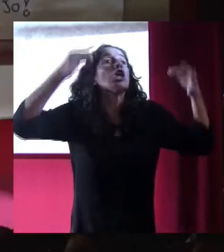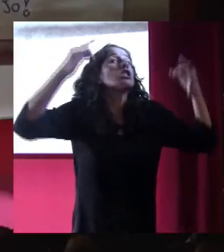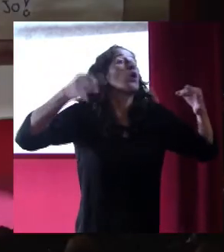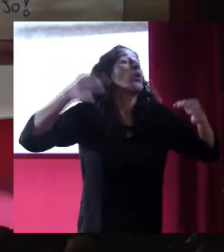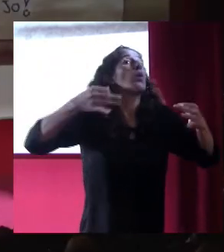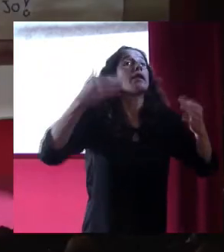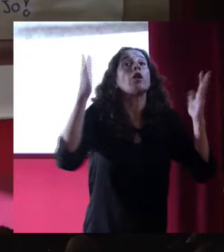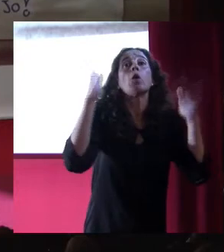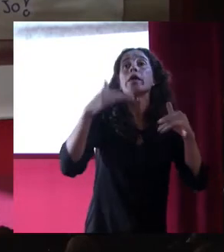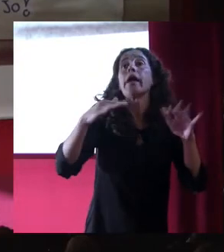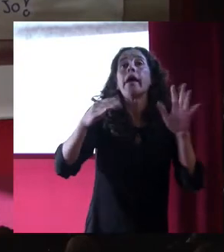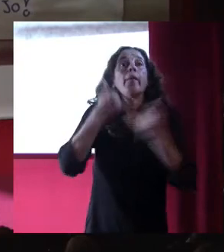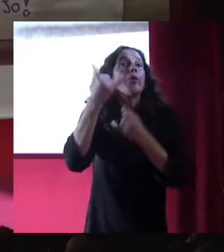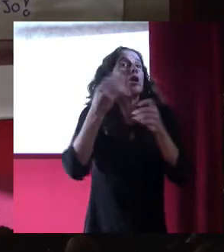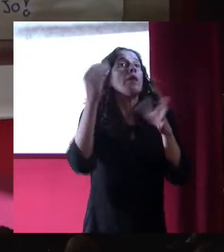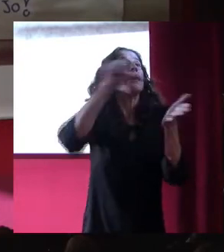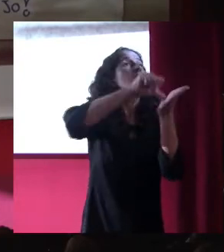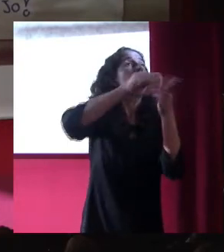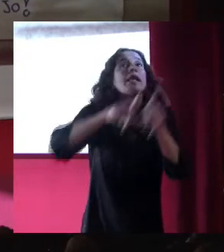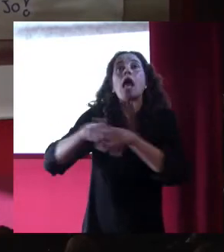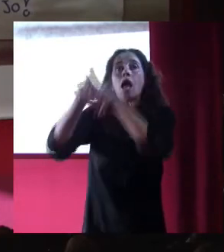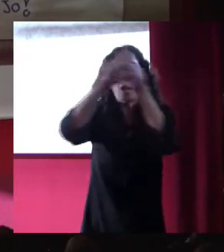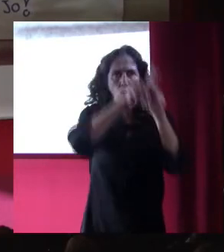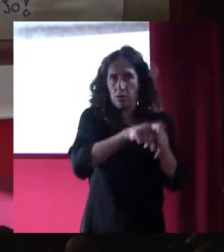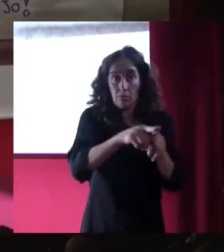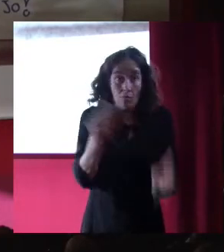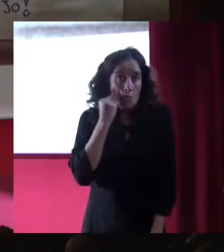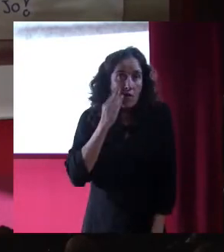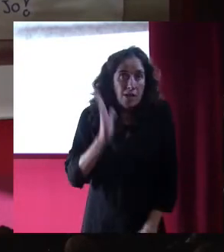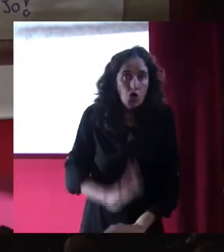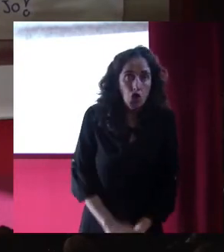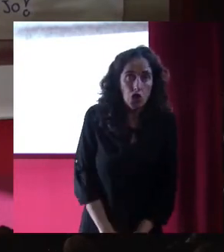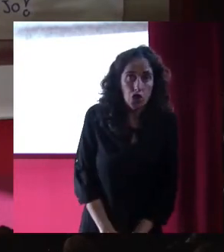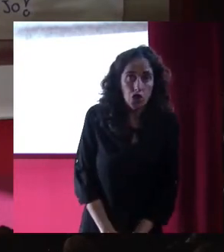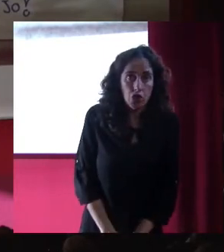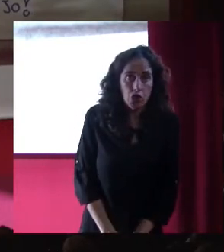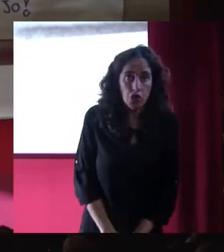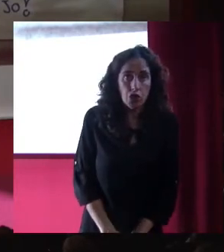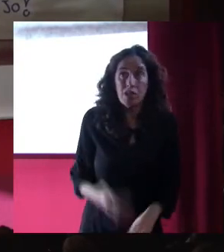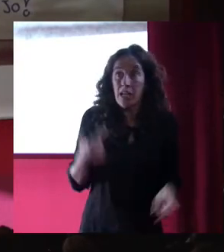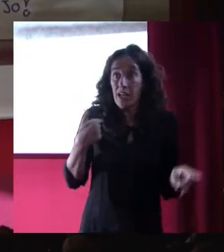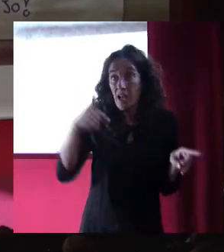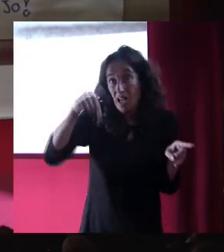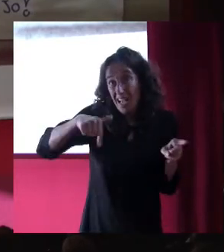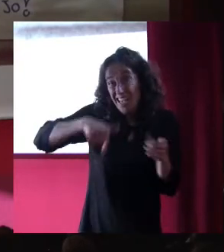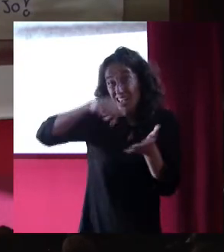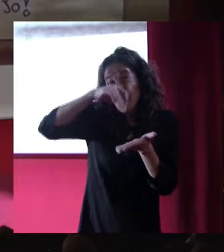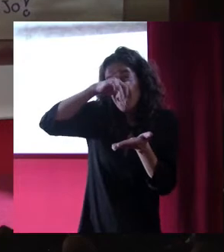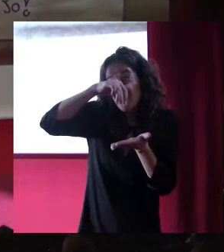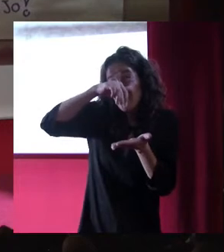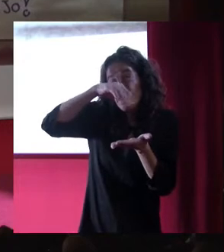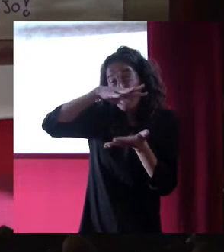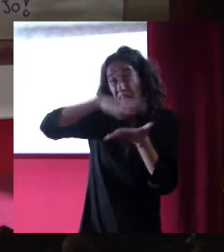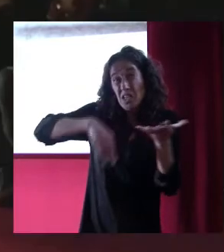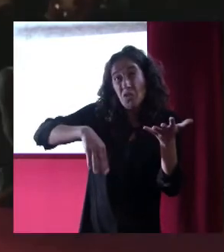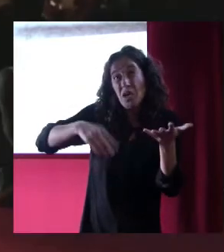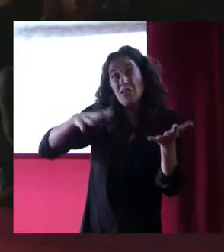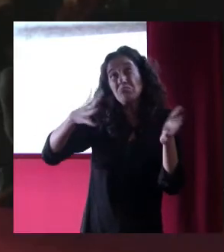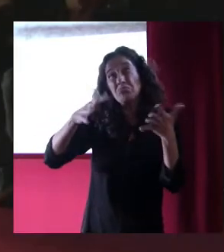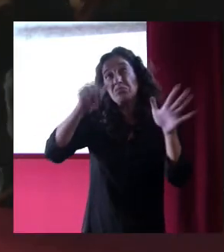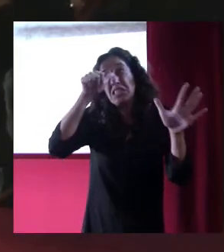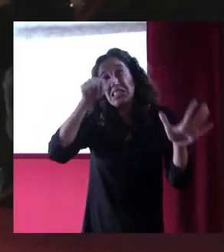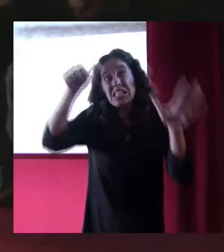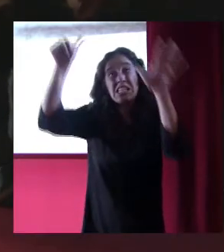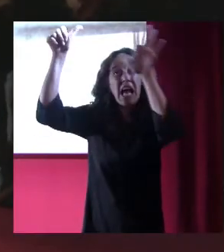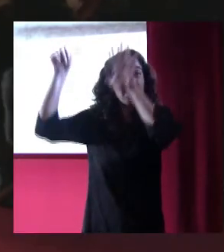problema de les grans ciutats. És fals. La seguretat era el setè problema de barcelonins i barcelonines fa només